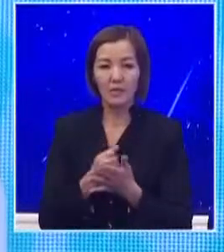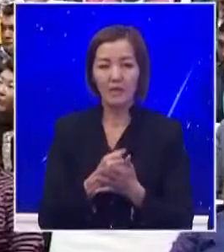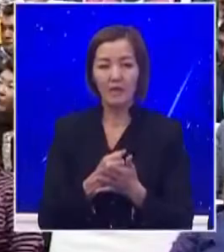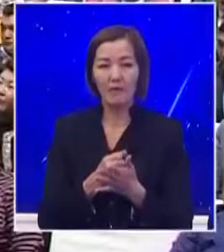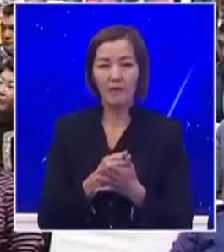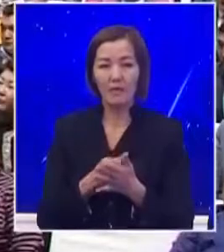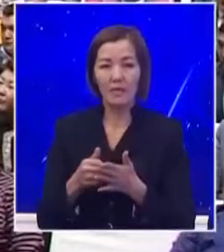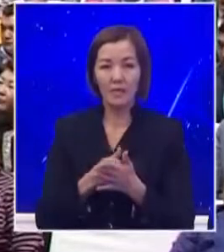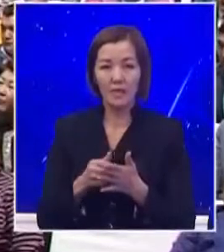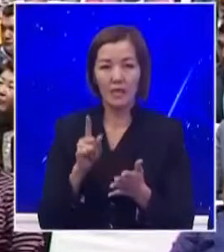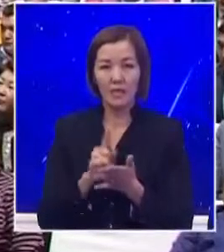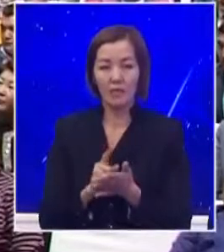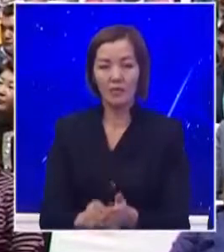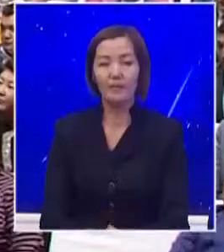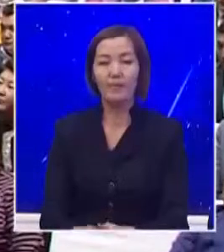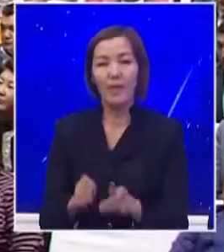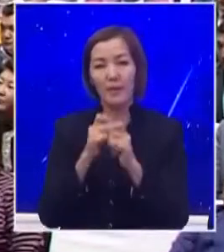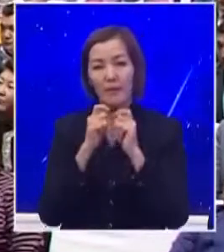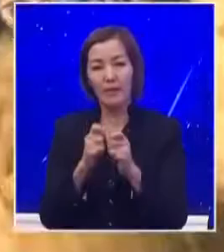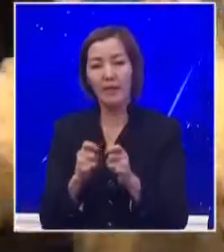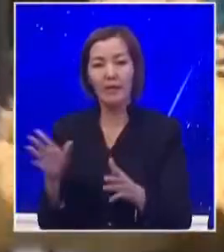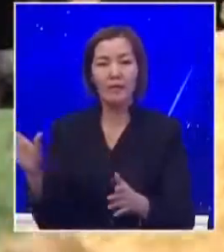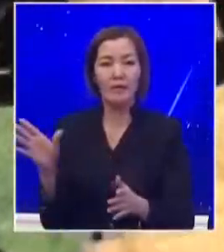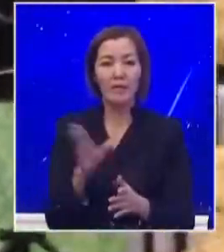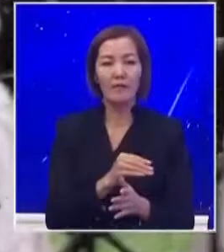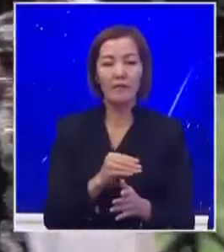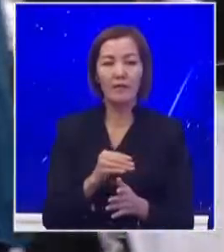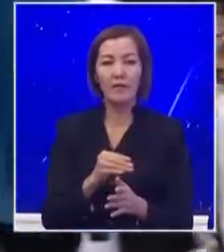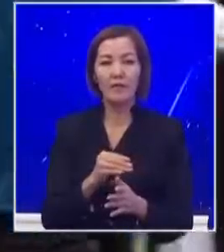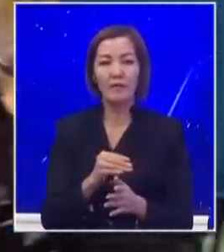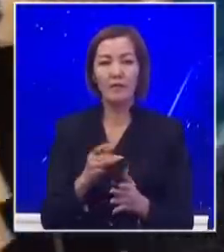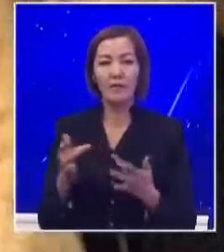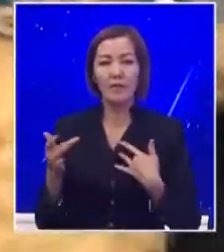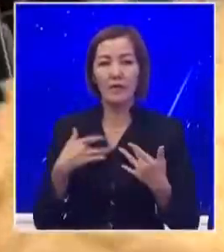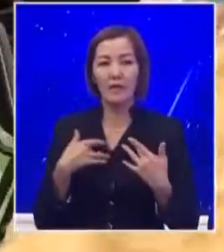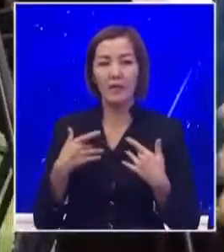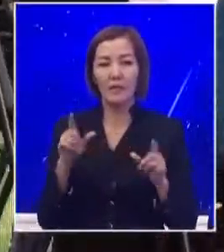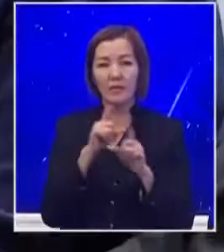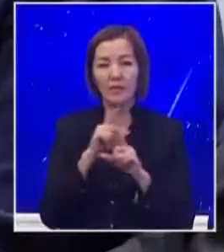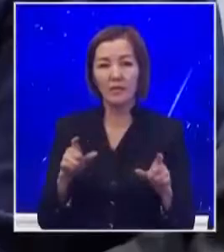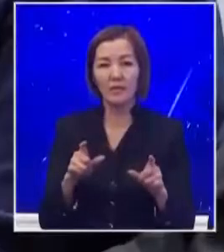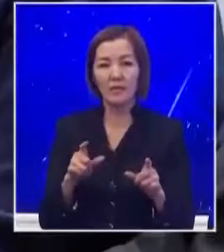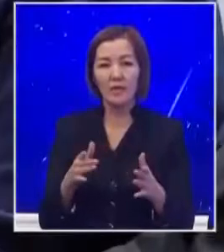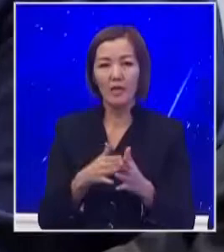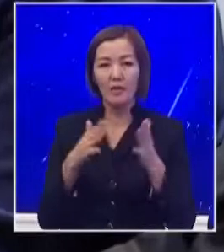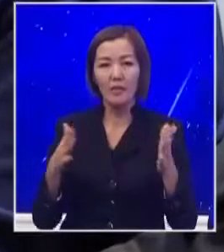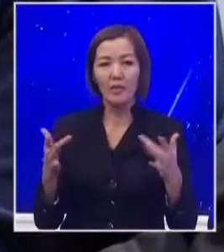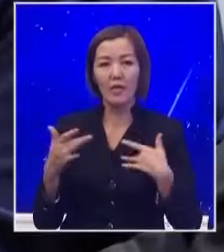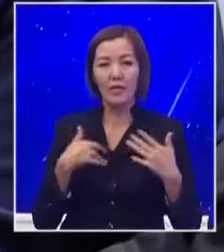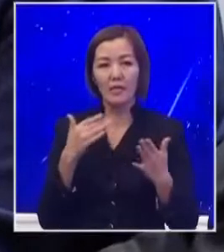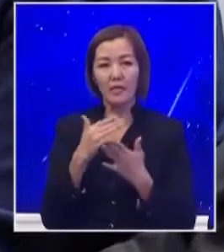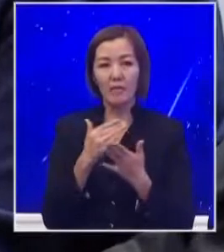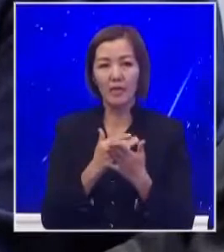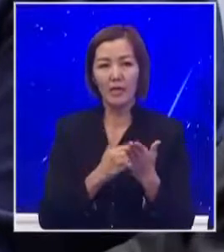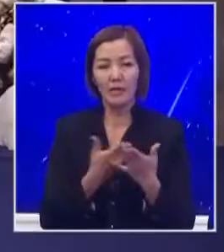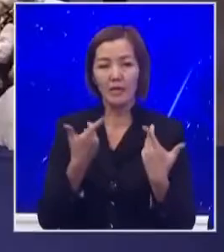задач. Подарком для всех собравшихся в областном драматическом театре в честь Дня Республики стала большая концертная программа,